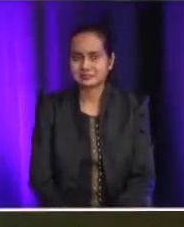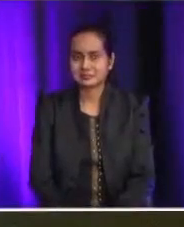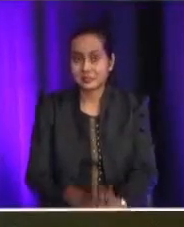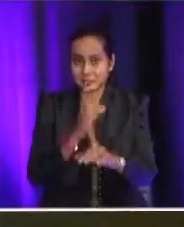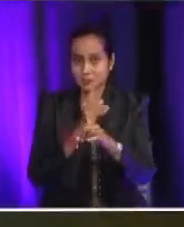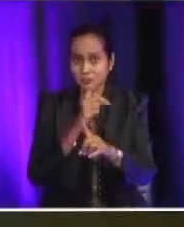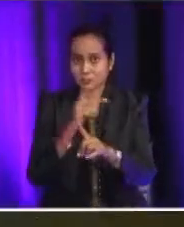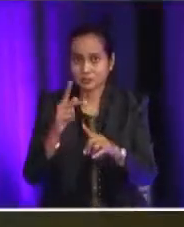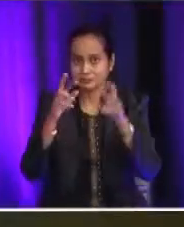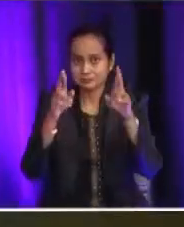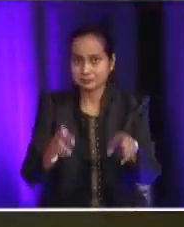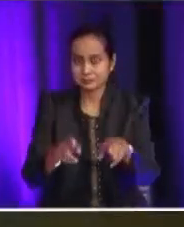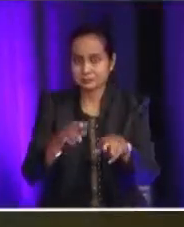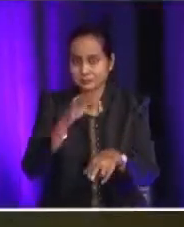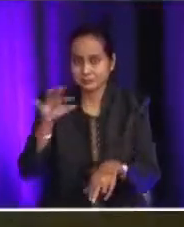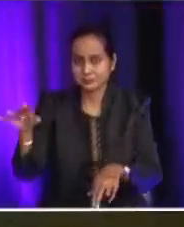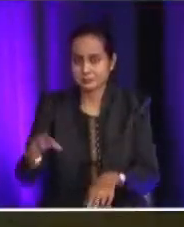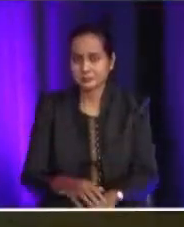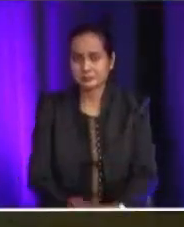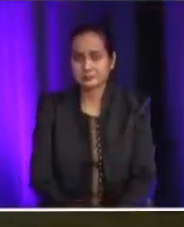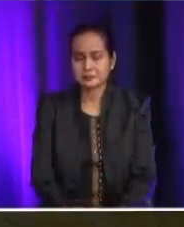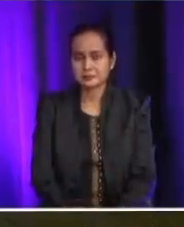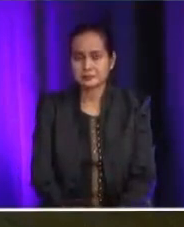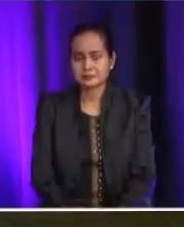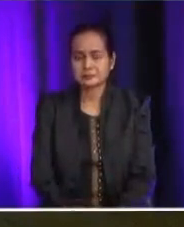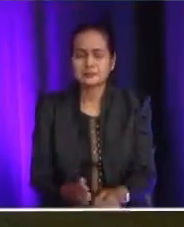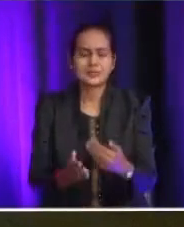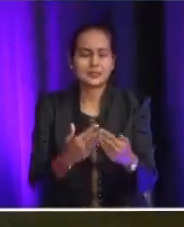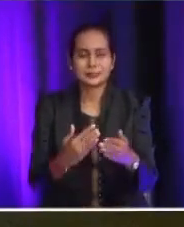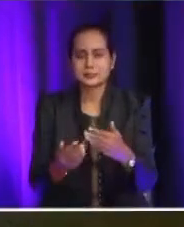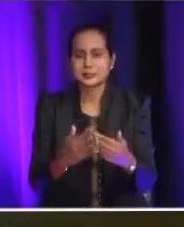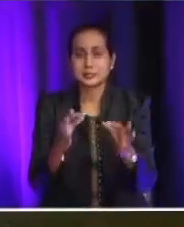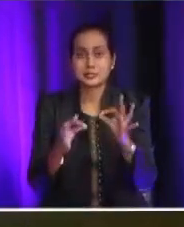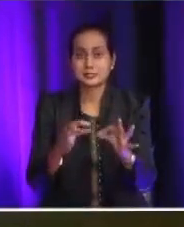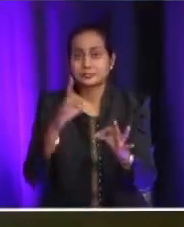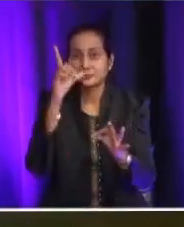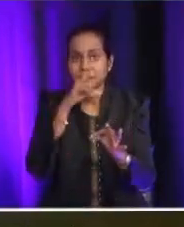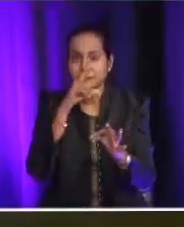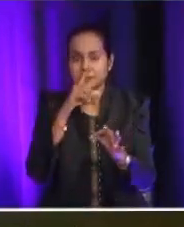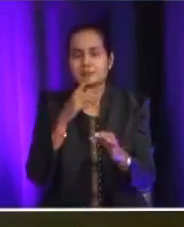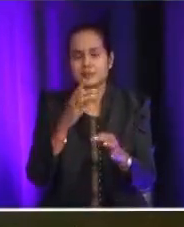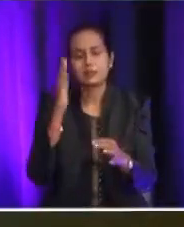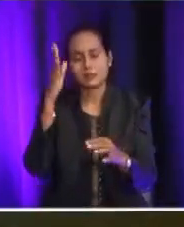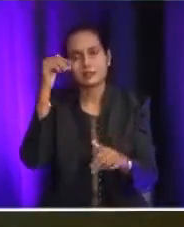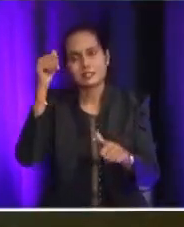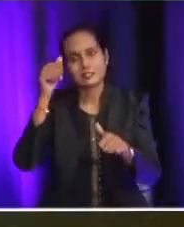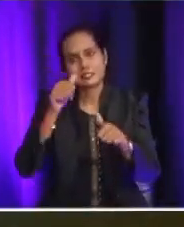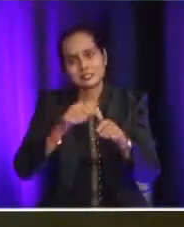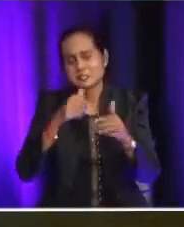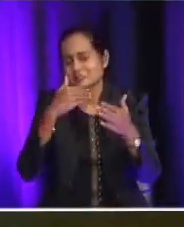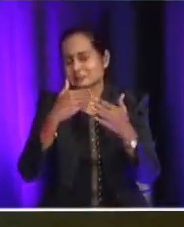nanti? Tapi tak apa. Orang kata apabila daripada kesilapan ini, murid itu akan ingat sampai bila, oh nak eja rakyat macam ni,